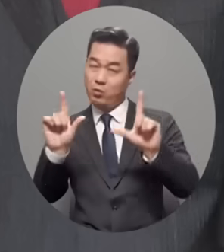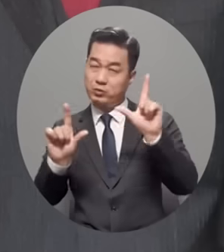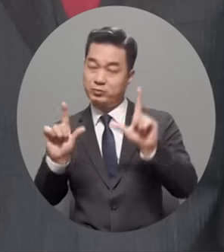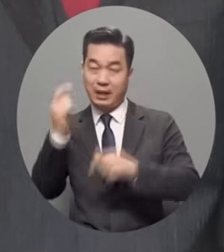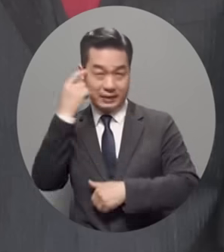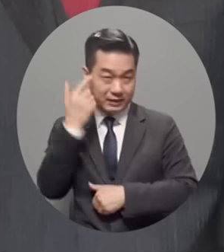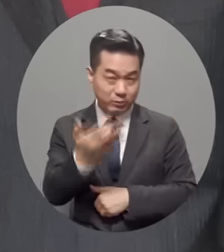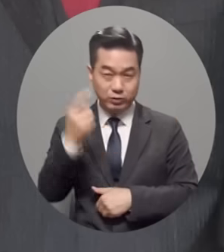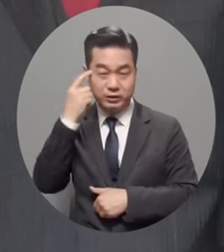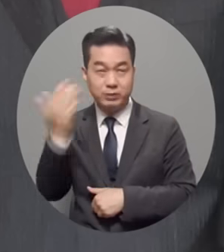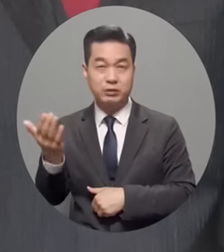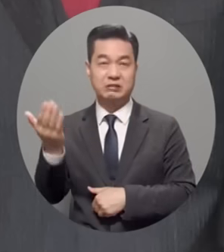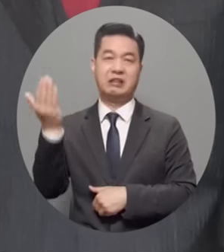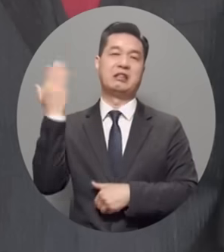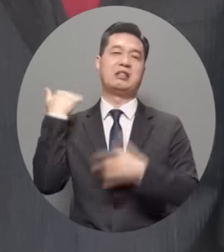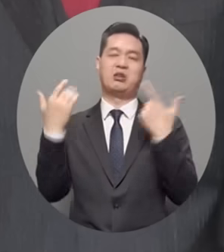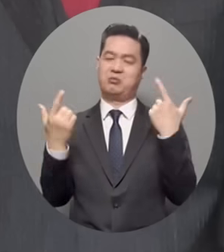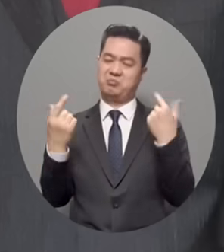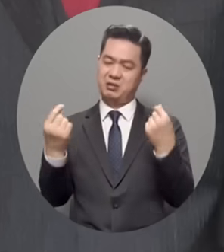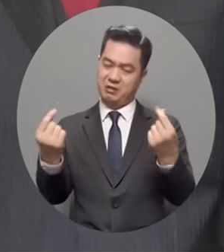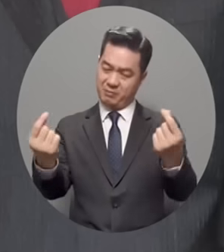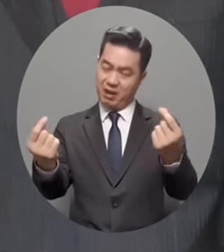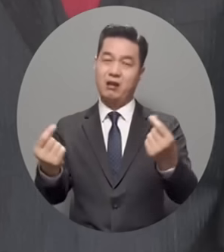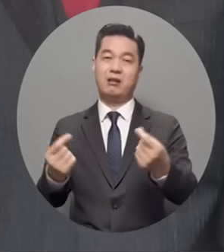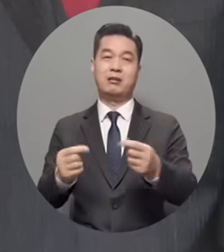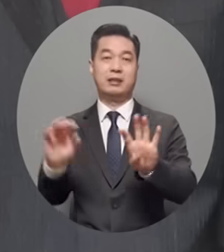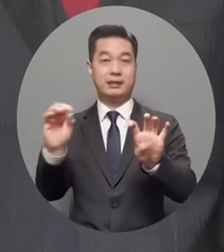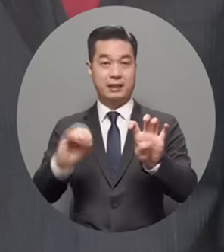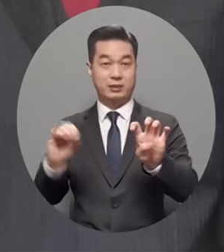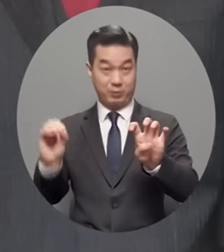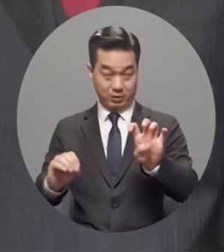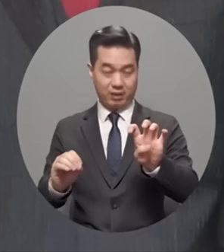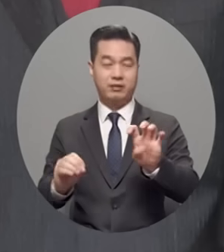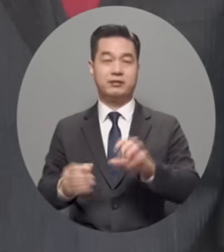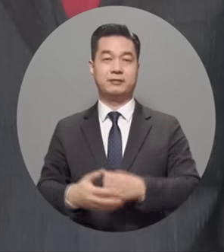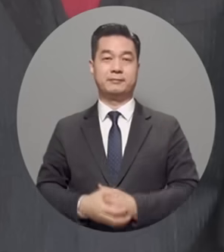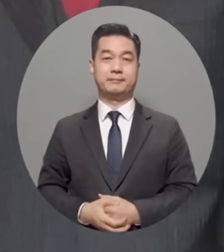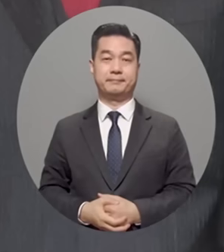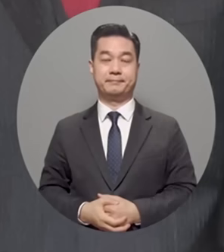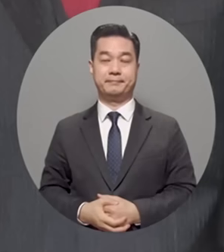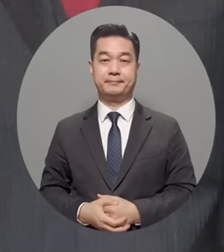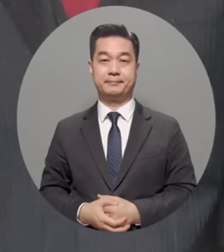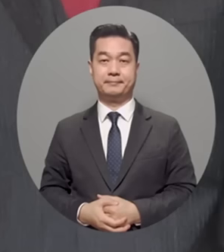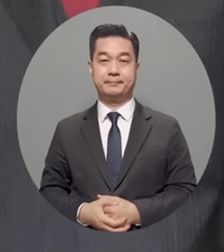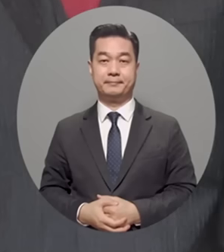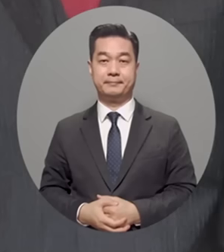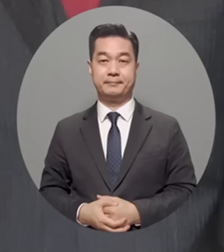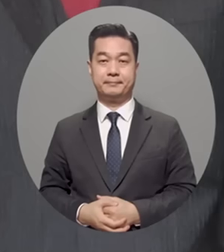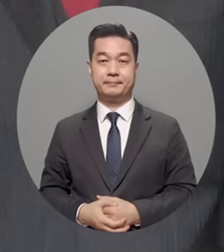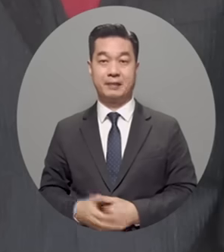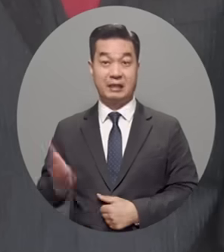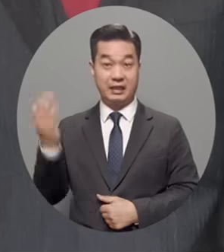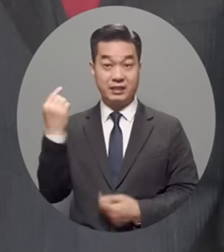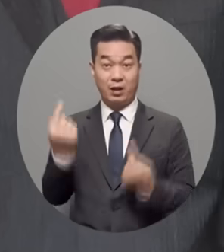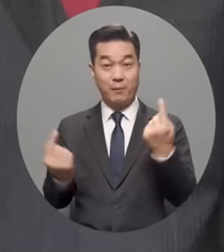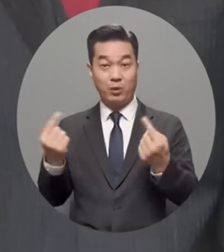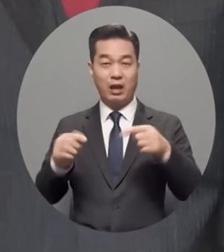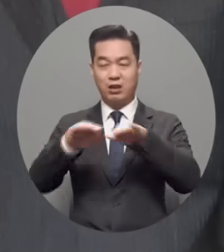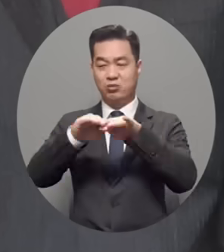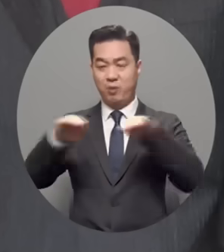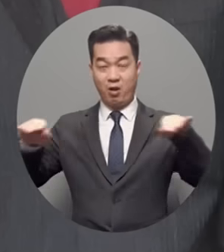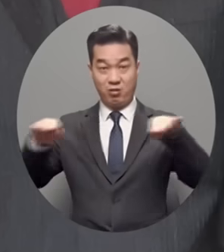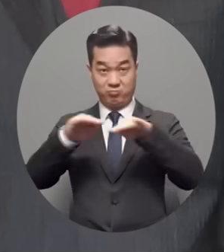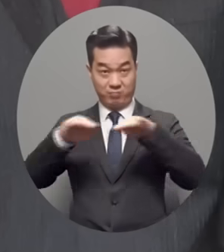질문엔 이전과 차이가 없을 것이라는 응답이 40%로 가장 높았습니다. 이전보다 수평적인 관계가